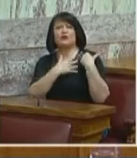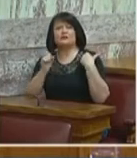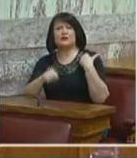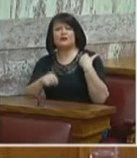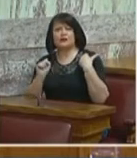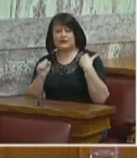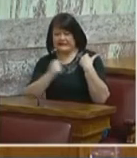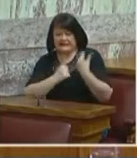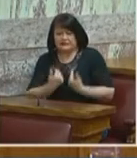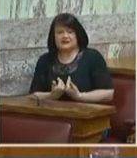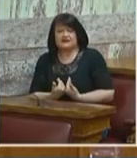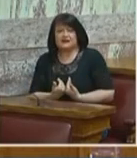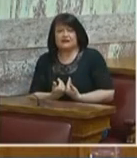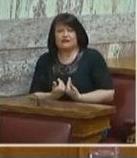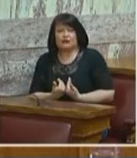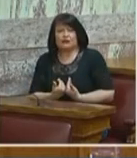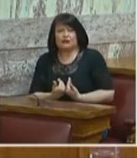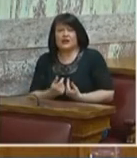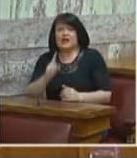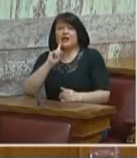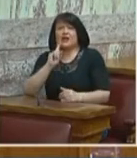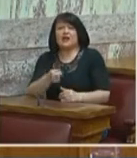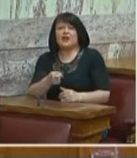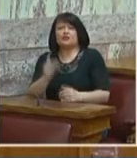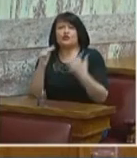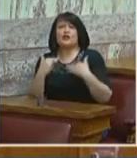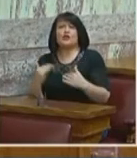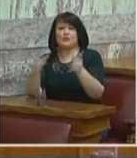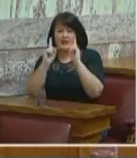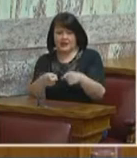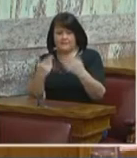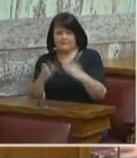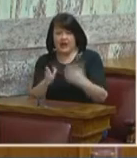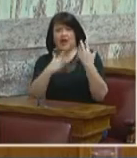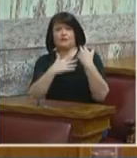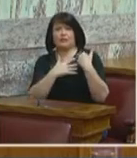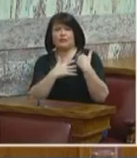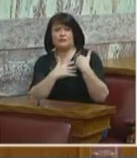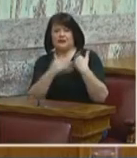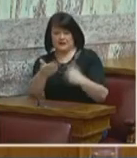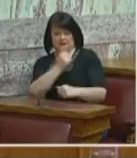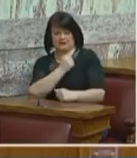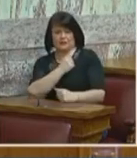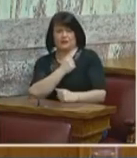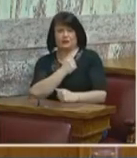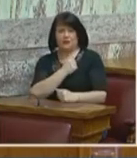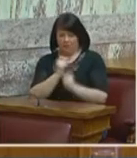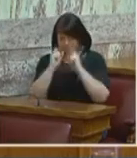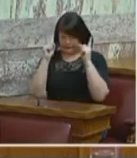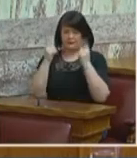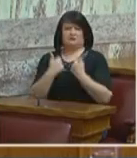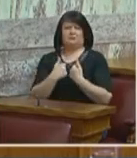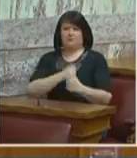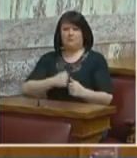υπόθεση, για την οποία έλαβε σαφή εντολή με απόφαση Ολομέλειας Βουλής. Παρά την δυσάρεστη έκπληξή μου, έσπευσα